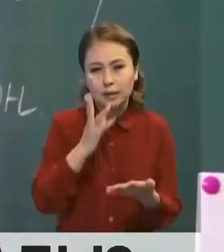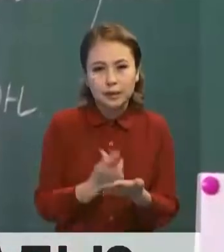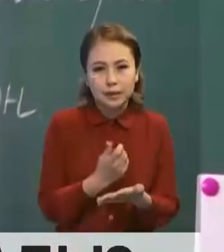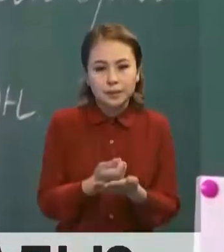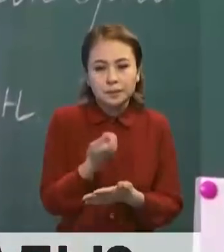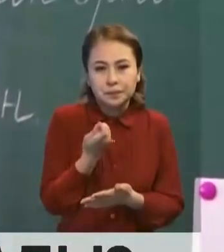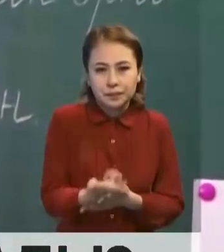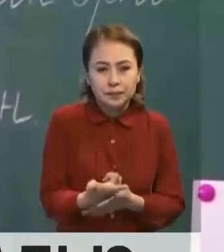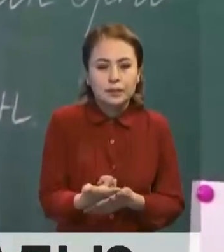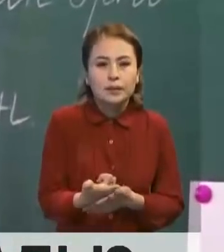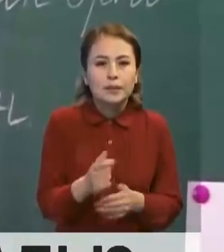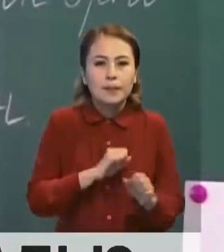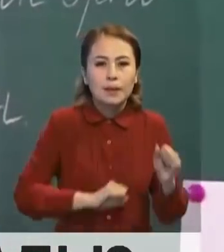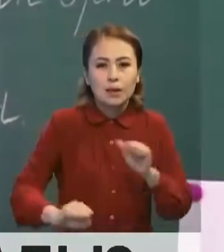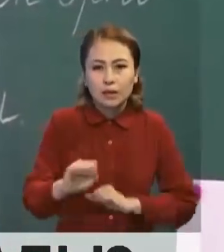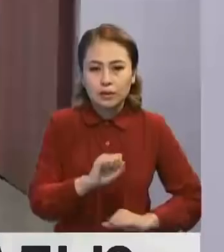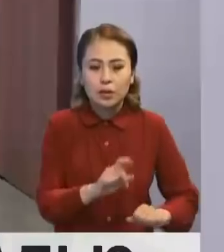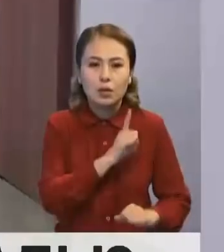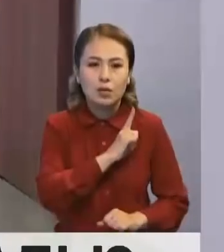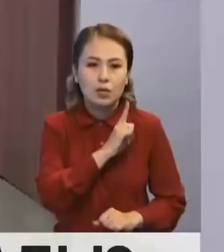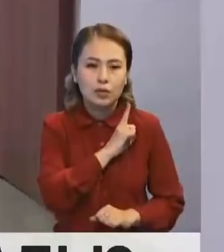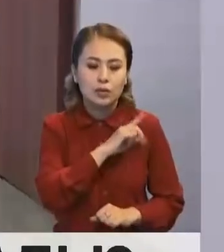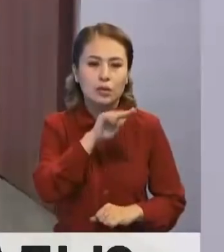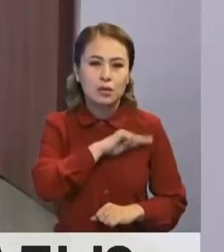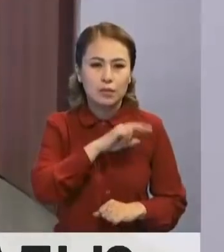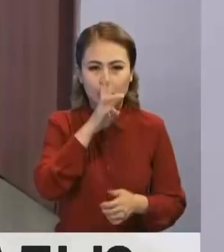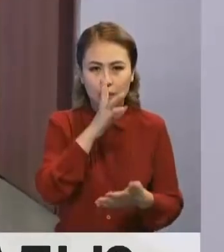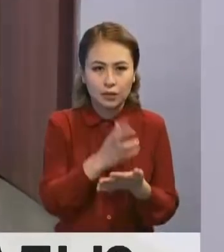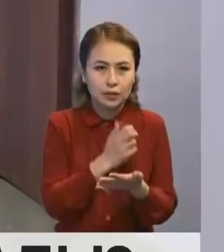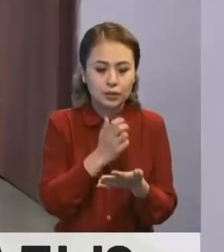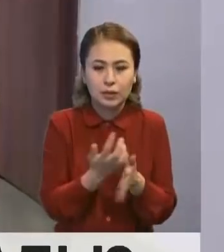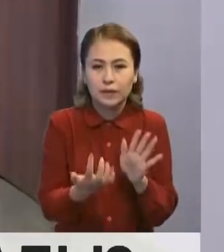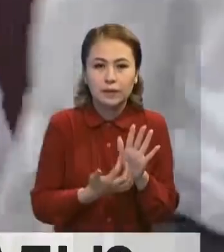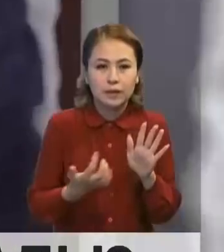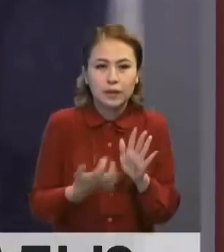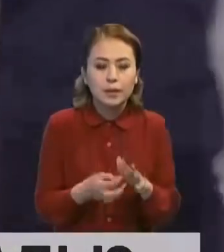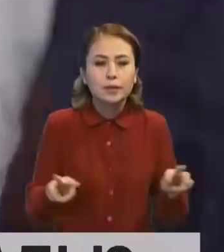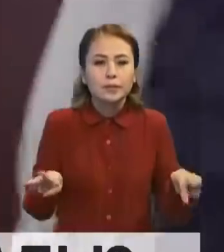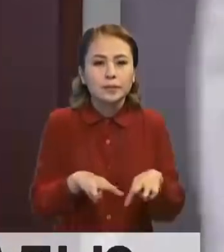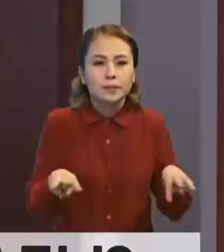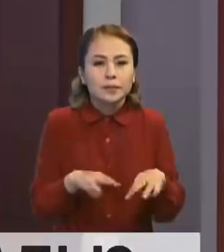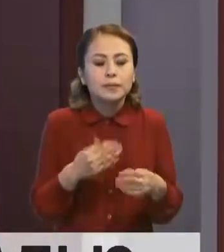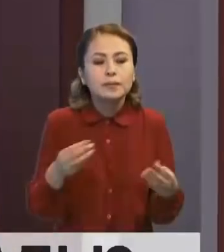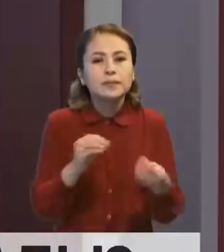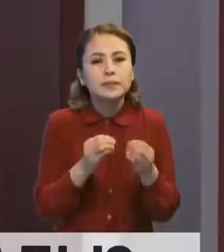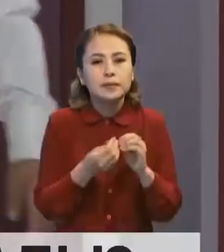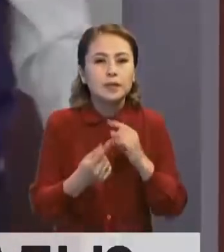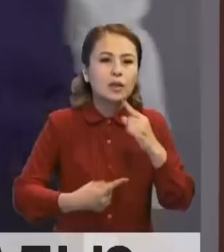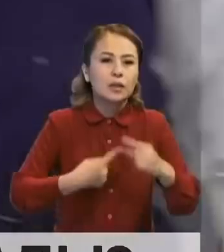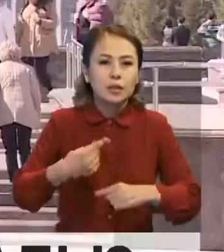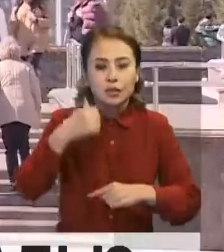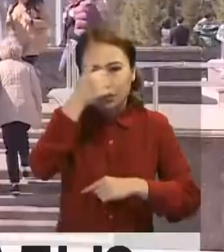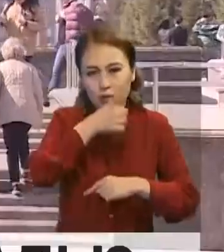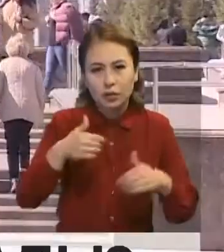мардымды болғанымен, еден жуушылар мен күзетшілердің айлығы шайлығына жетпейді. Бірақ министрлік өкілдері бұл мәселе келер жылы